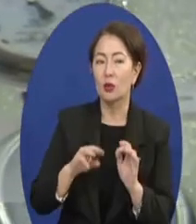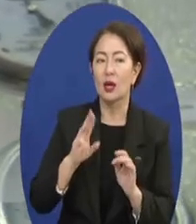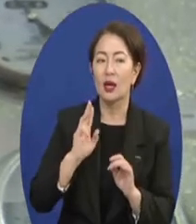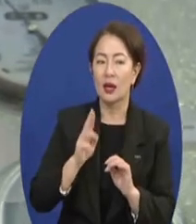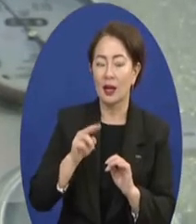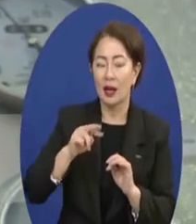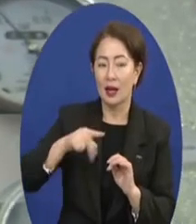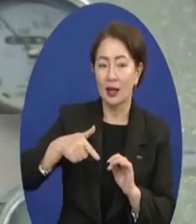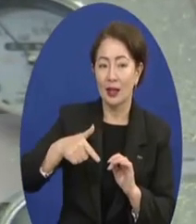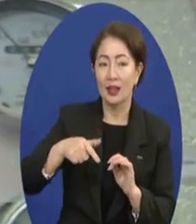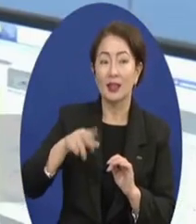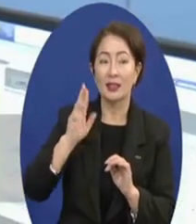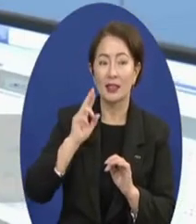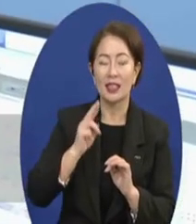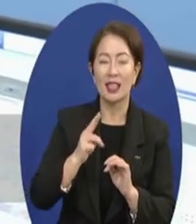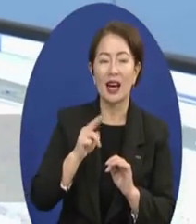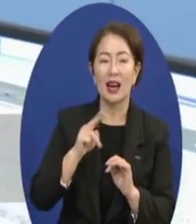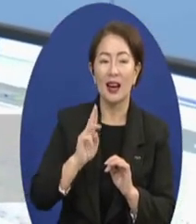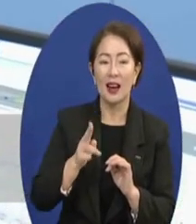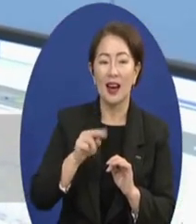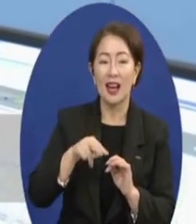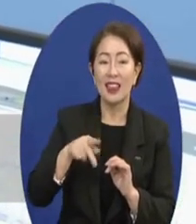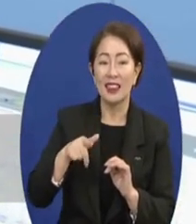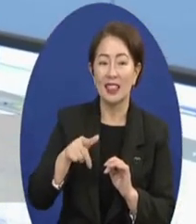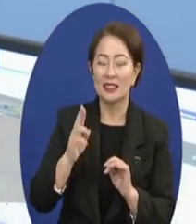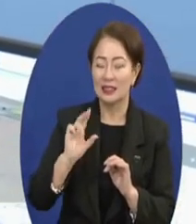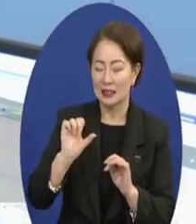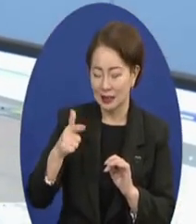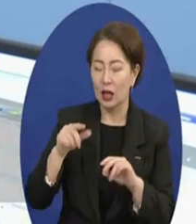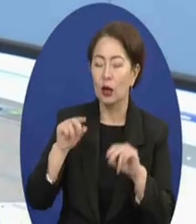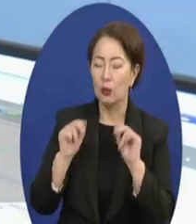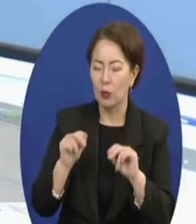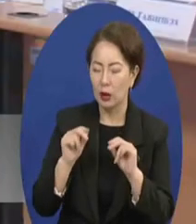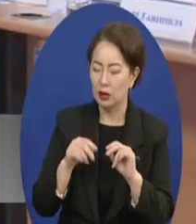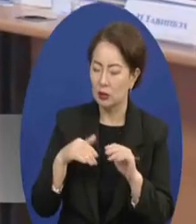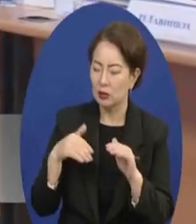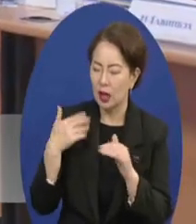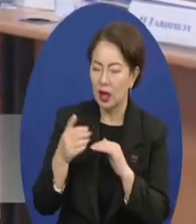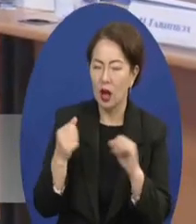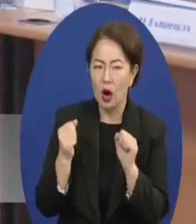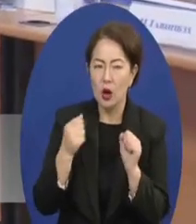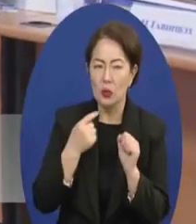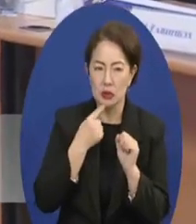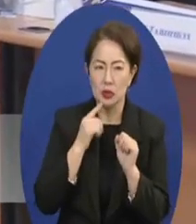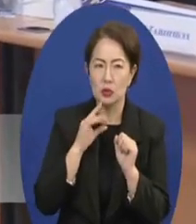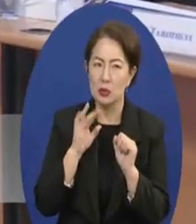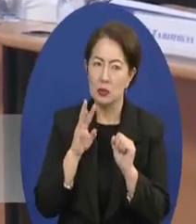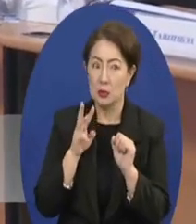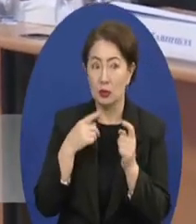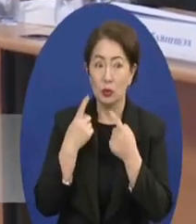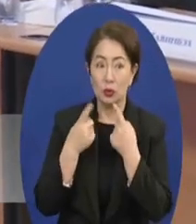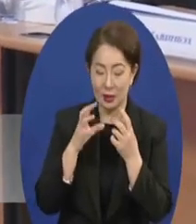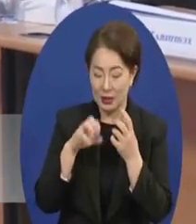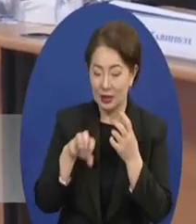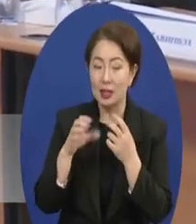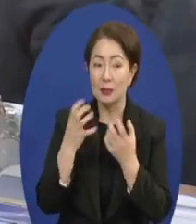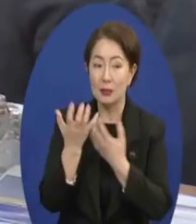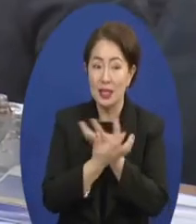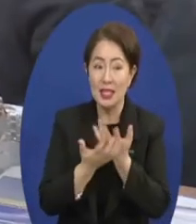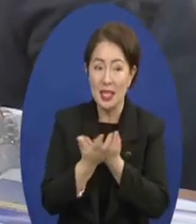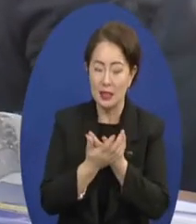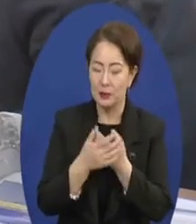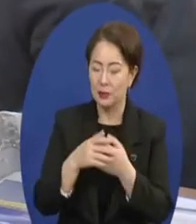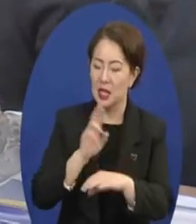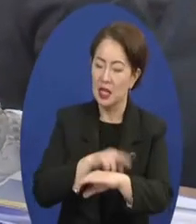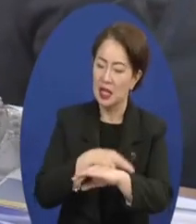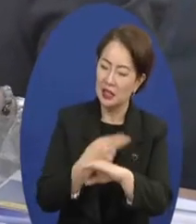За 2021-с 2022 оны өвлийн их ачаалал илүү хүндрэлтэй амаргүй байхыг салбарынхан ийхүү ярьлаа. Энэ онд Эрдэнэт дархны